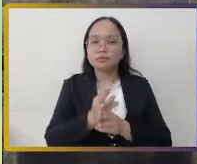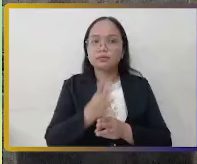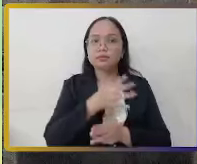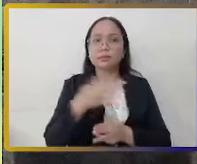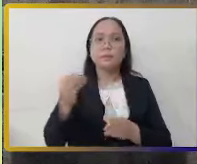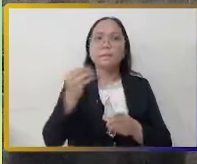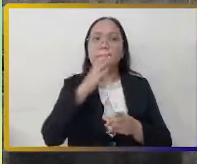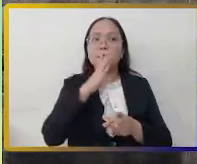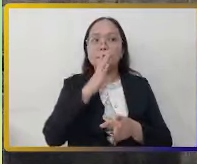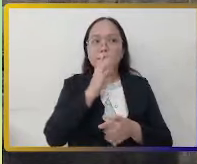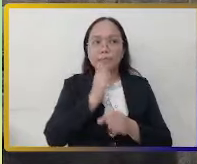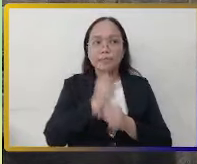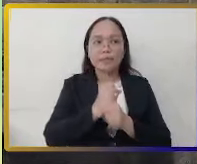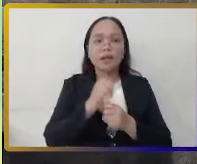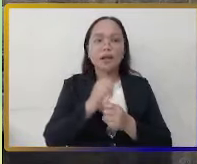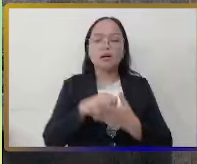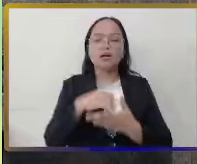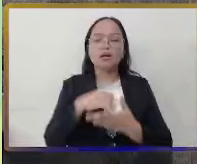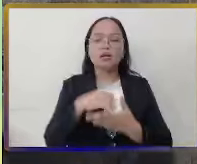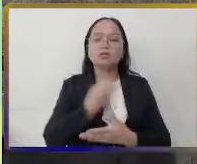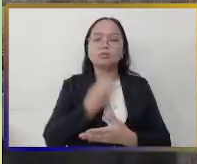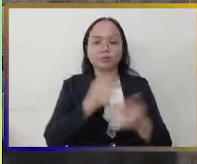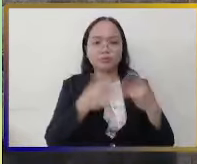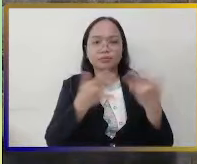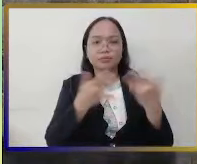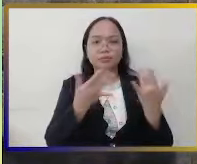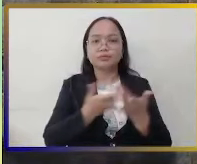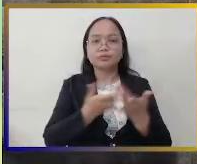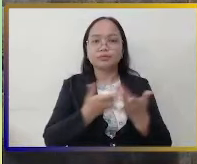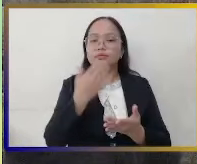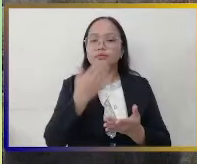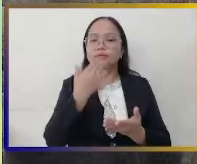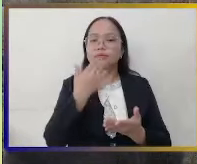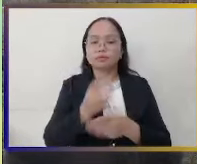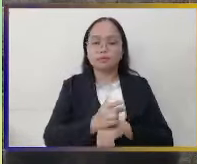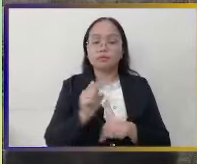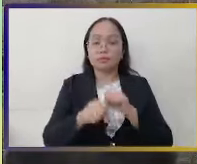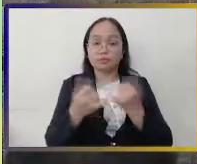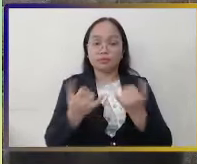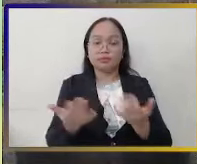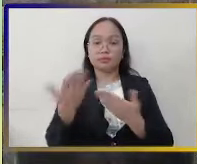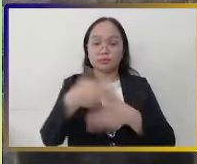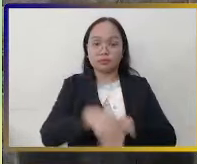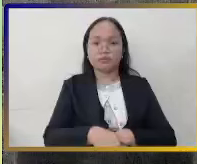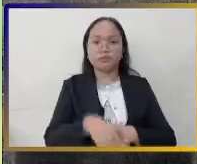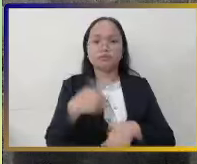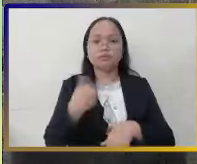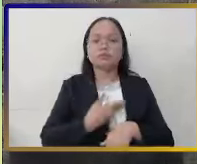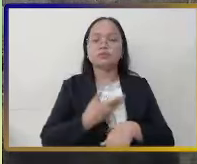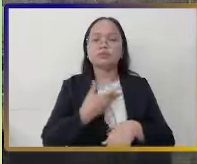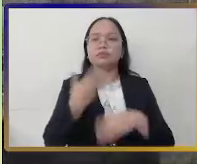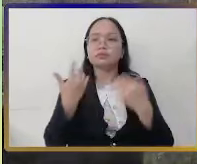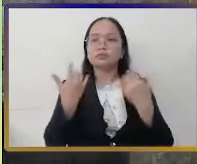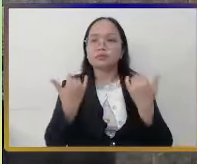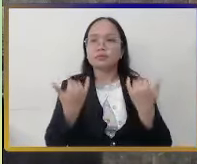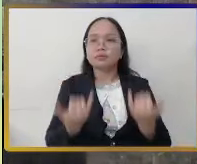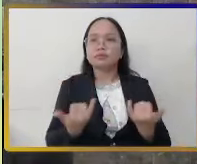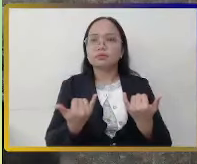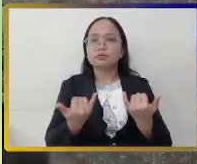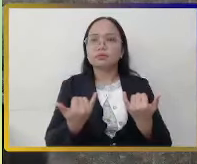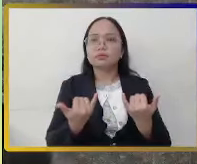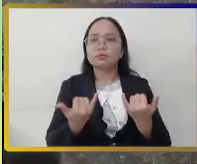be sure that our hearts is the good ground. So this evening, ay ipapakita ko po sa inyo kung ano